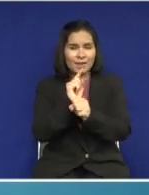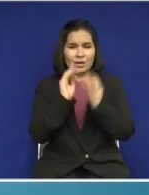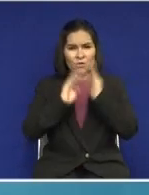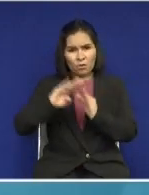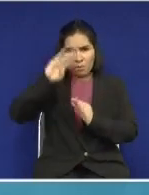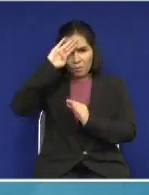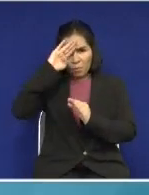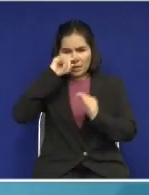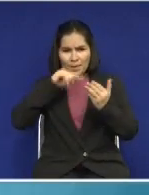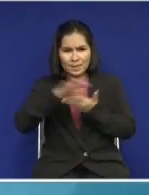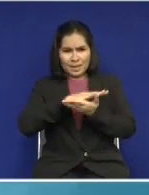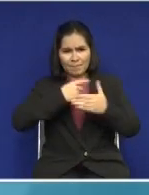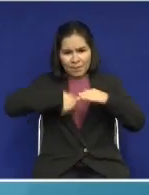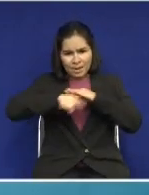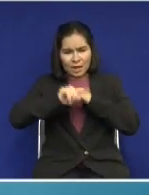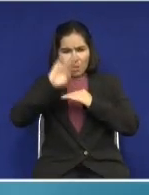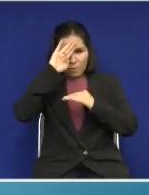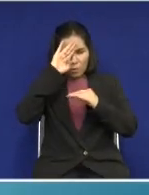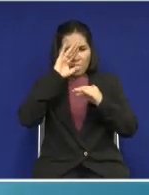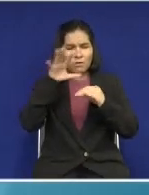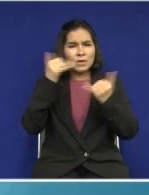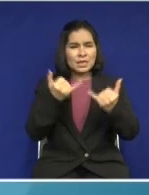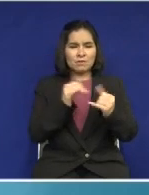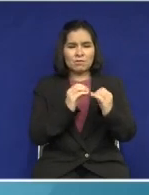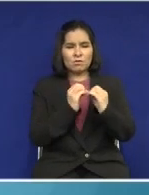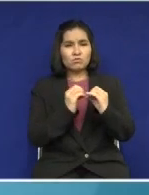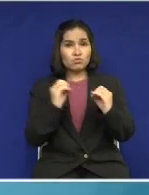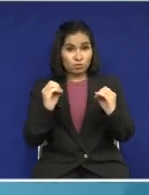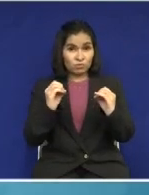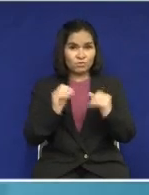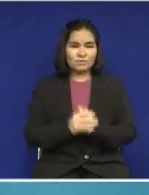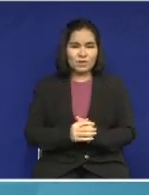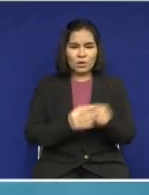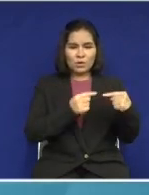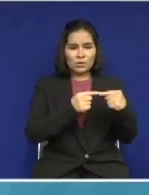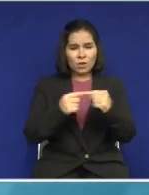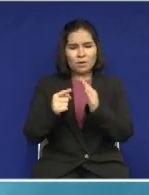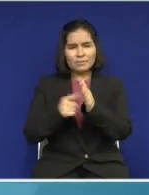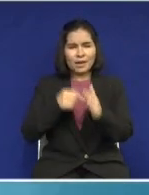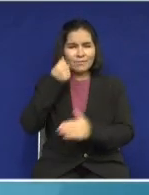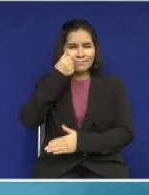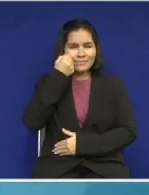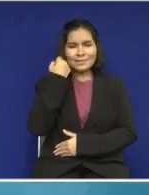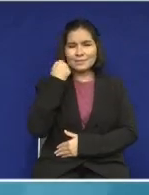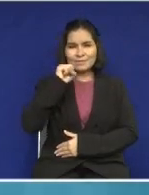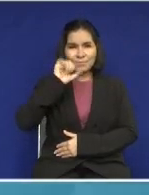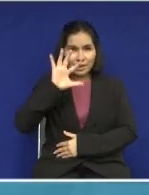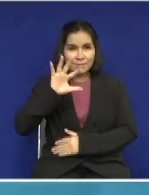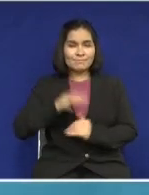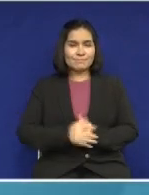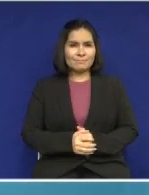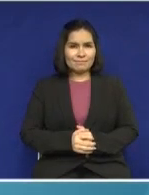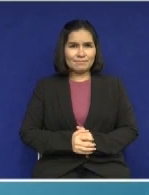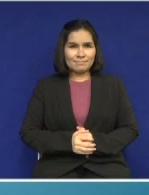ดจากการติดเชื้อในประเทศของเราในวันนี้ก็คือ0รายต่อเนื่องกันเป็นวันที่15แล้วค่ะมีค